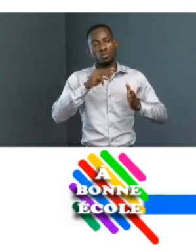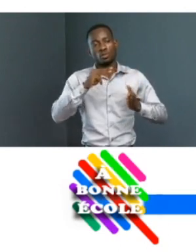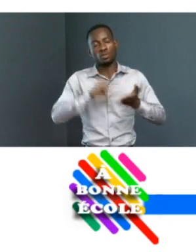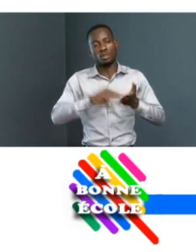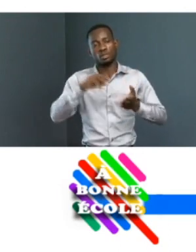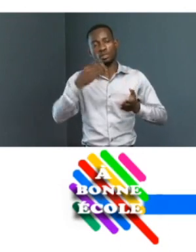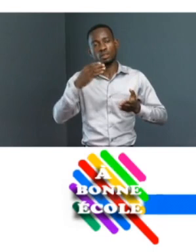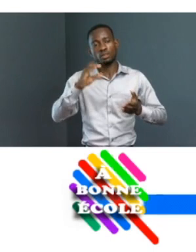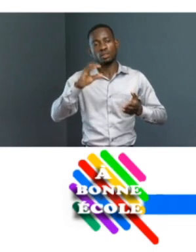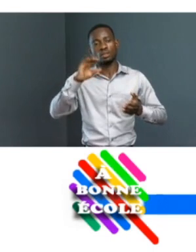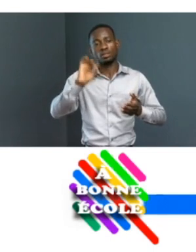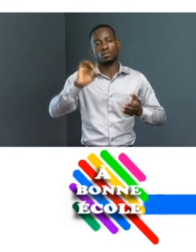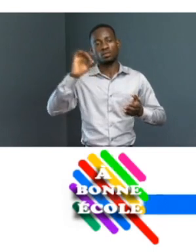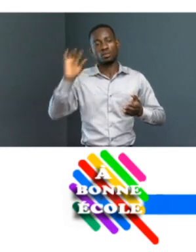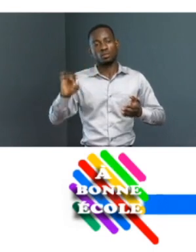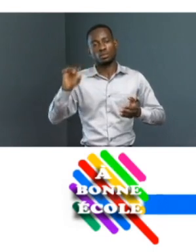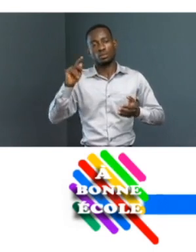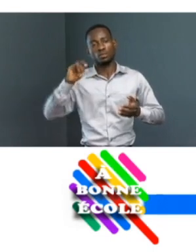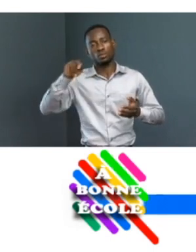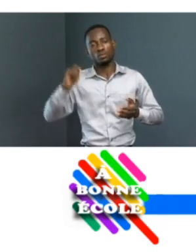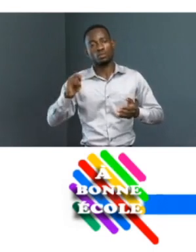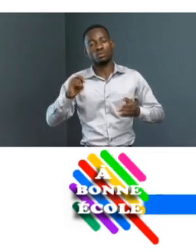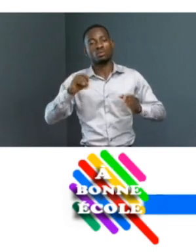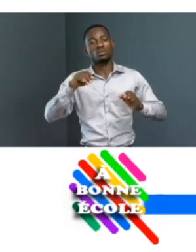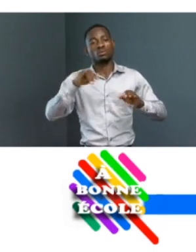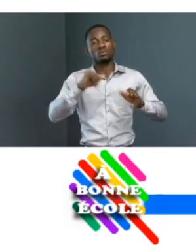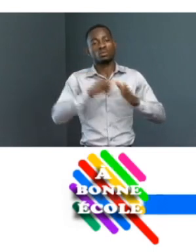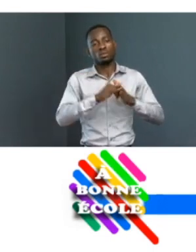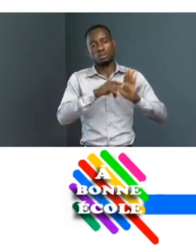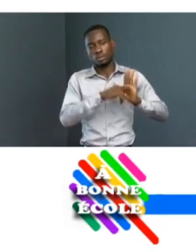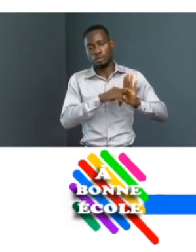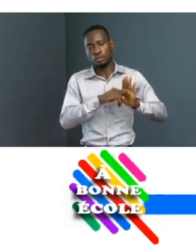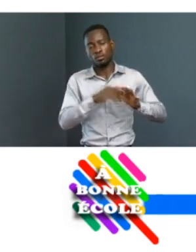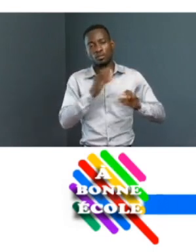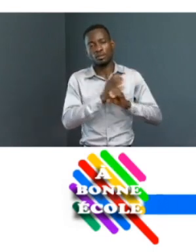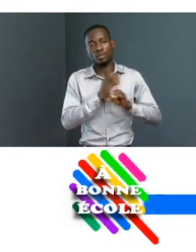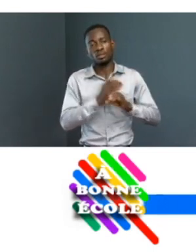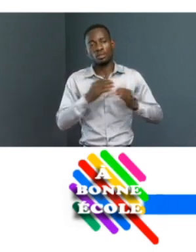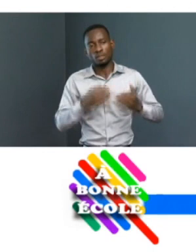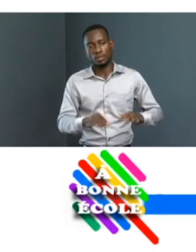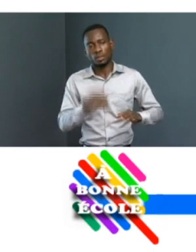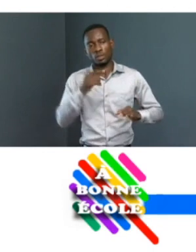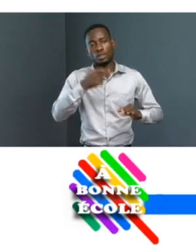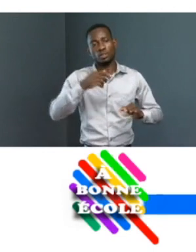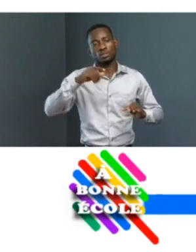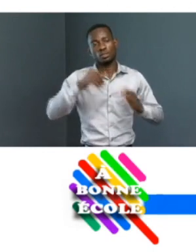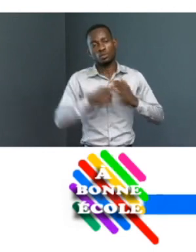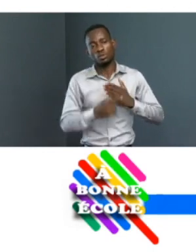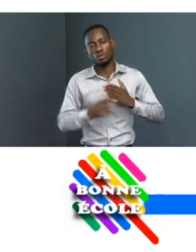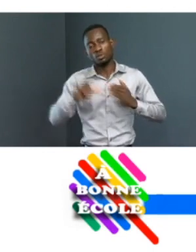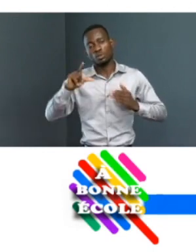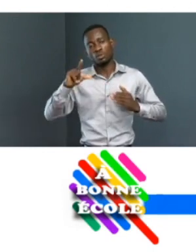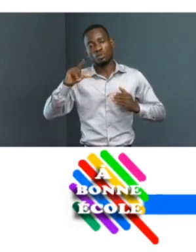2588 kJ. Donc, ce bilan étant négatif, on va calculer la perte. 1 gramme de lipides donne 38